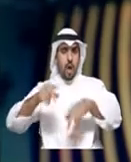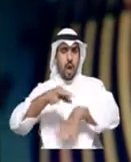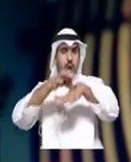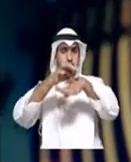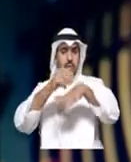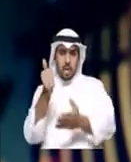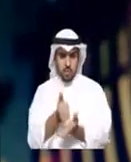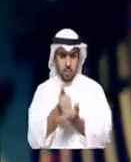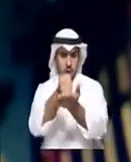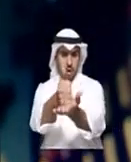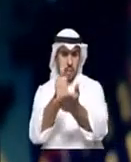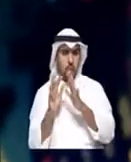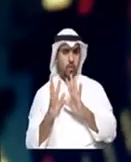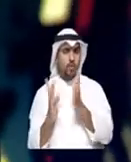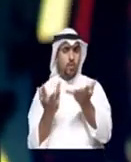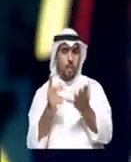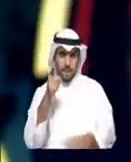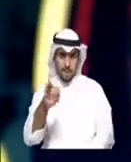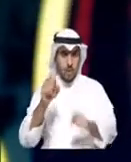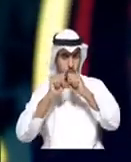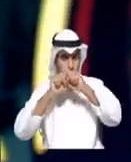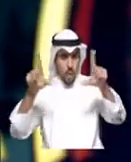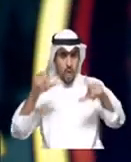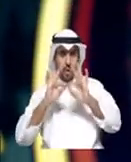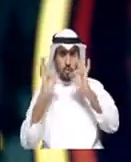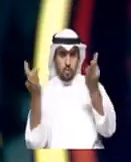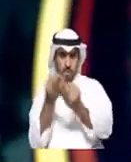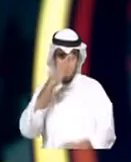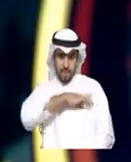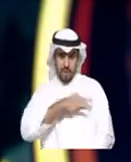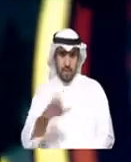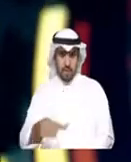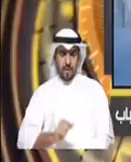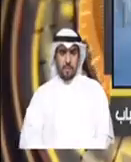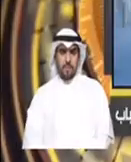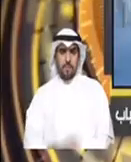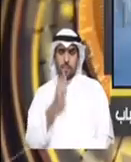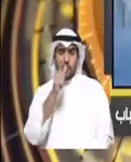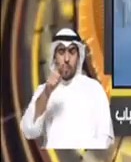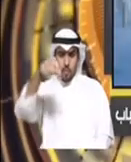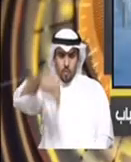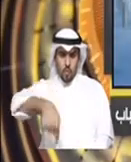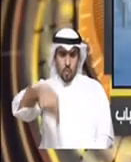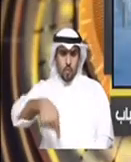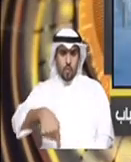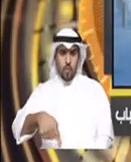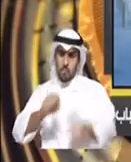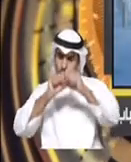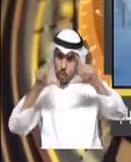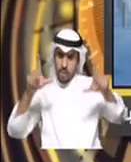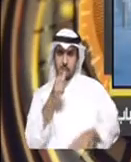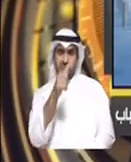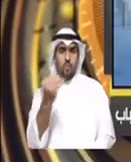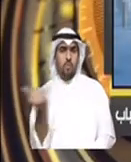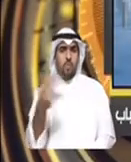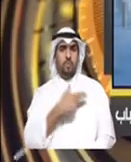تعكسها بشكل كبير ملحوظ للمجتمع؟ طبعا اليوم احنا يعني خلينا نكون واضحين، اليوم